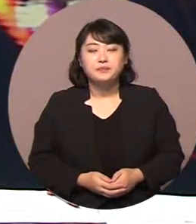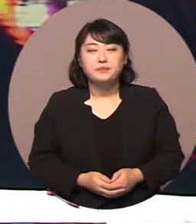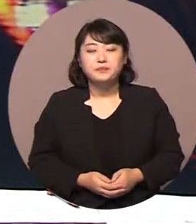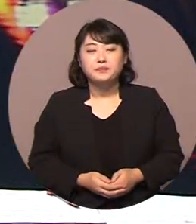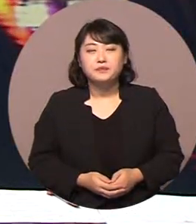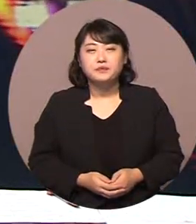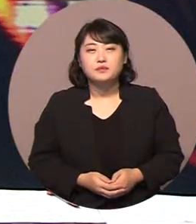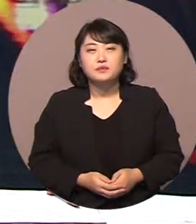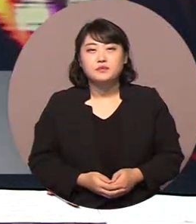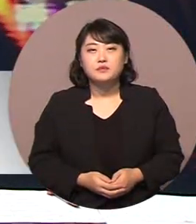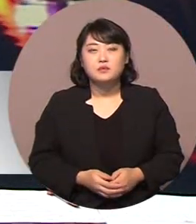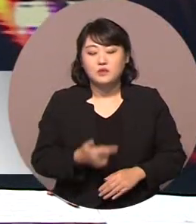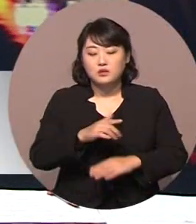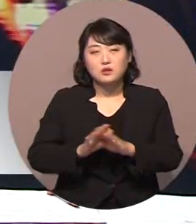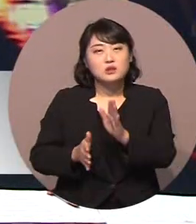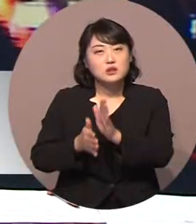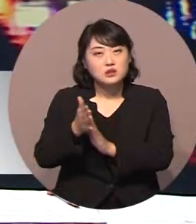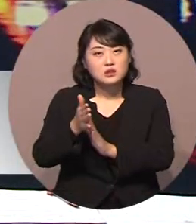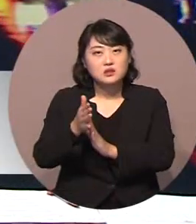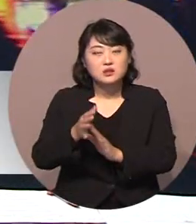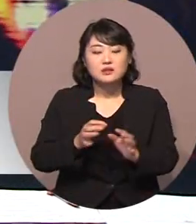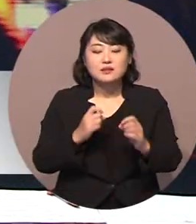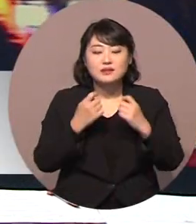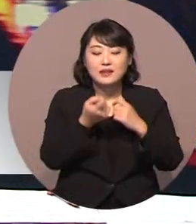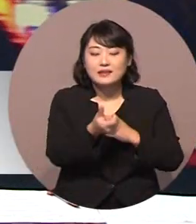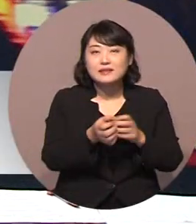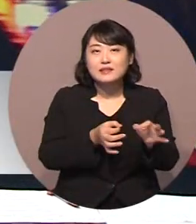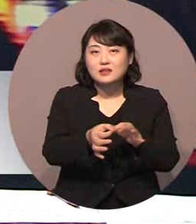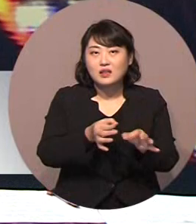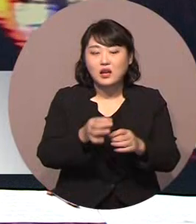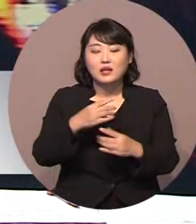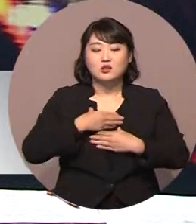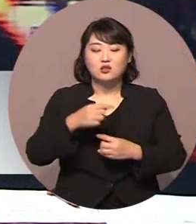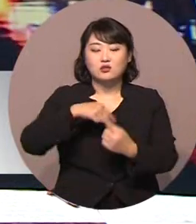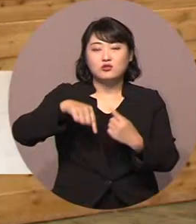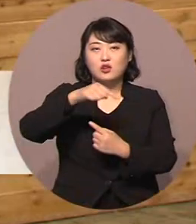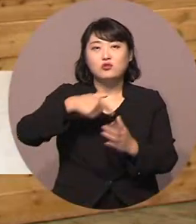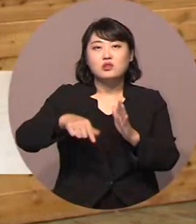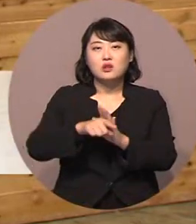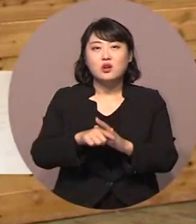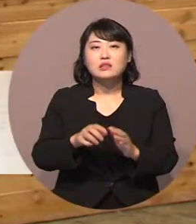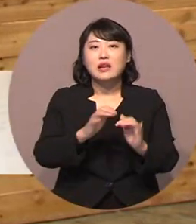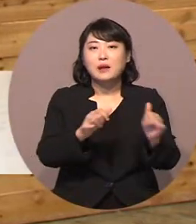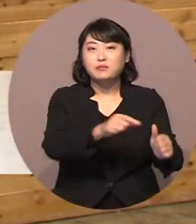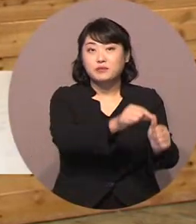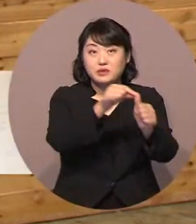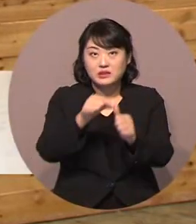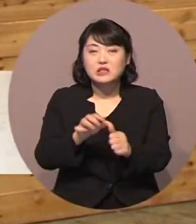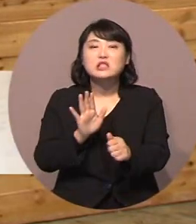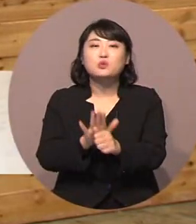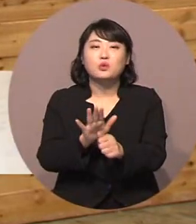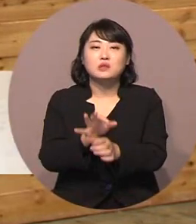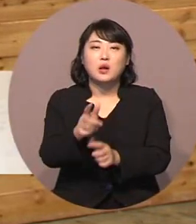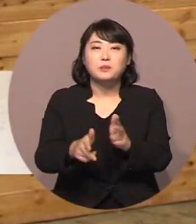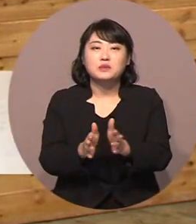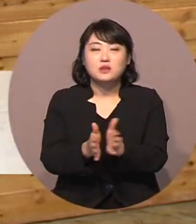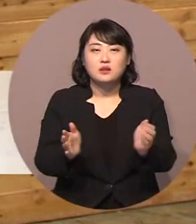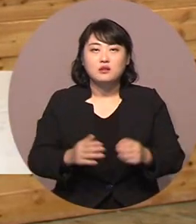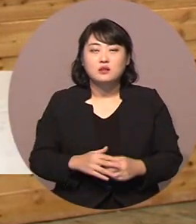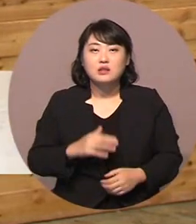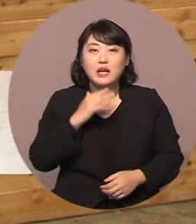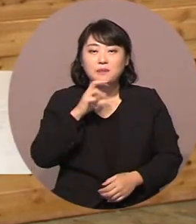대전시는 영세 소상공인들의 안정적인 경영을 위해 인건비 지원 사업을 추진합니다 지원 대상은